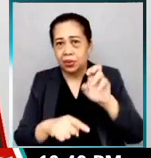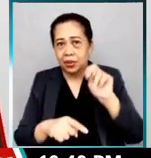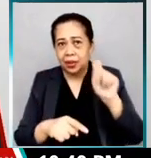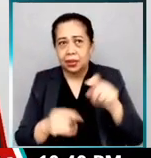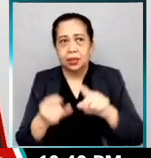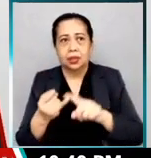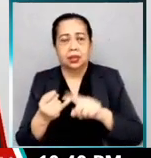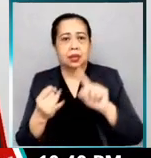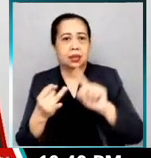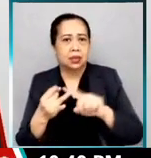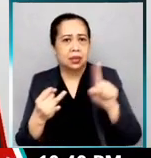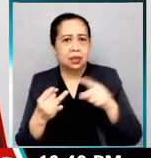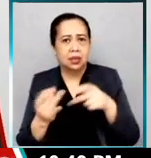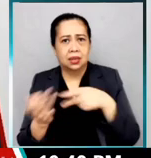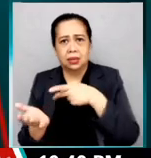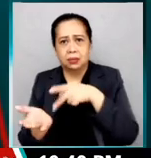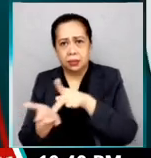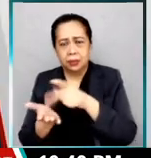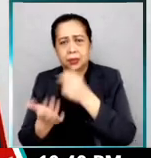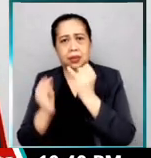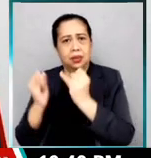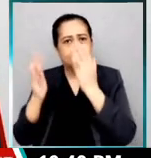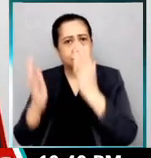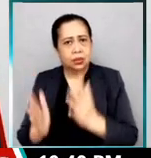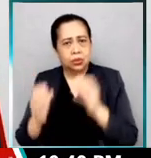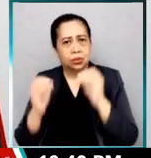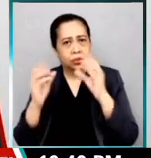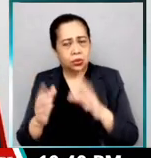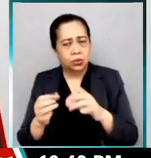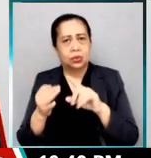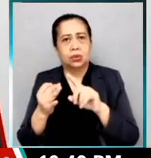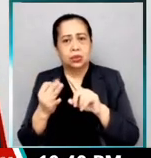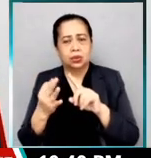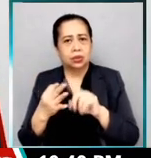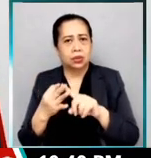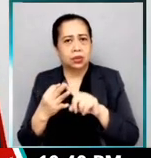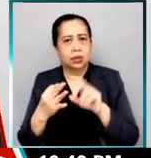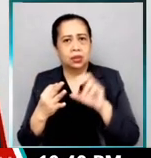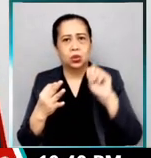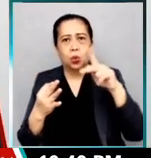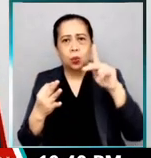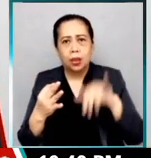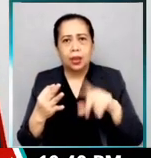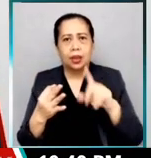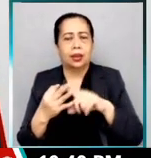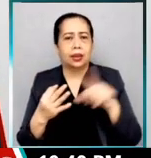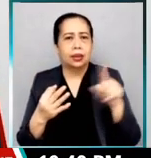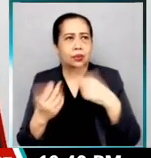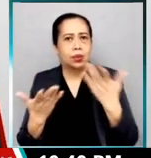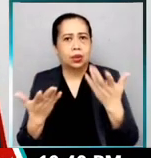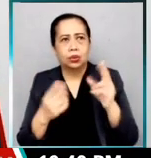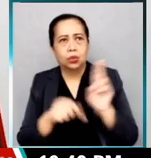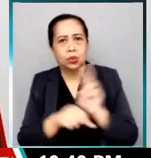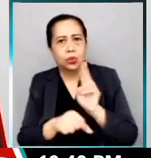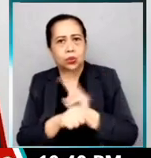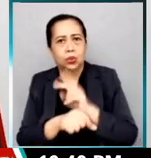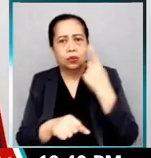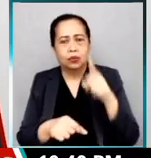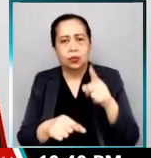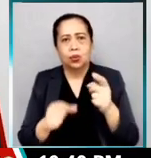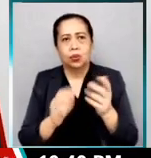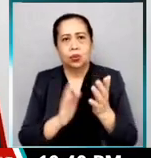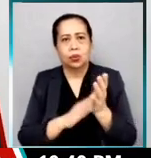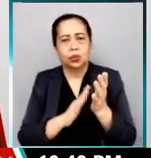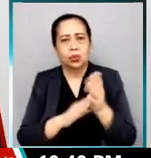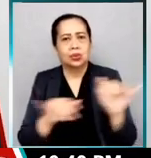yung pasweldo ng mga instructors. Pangatlo, yung supplies na ginagamit namin sa sasakyan, tumataas na